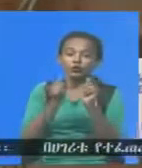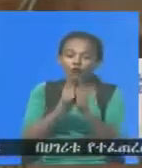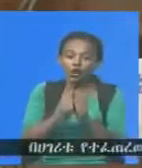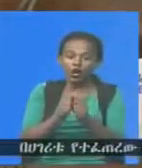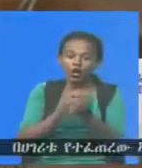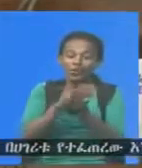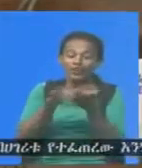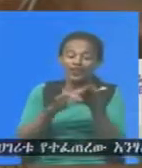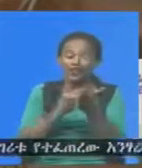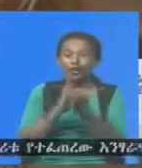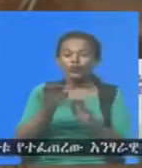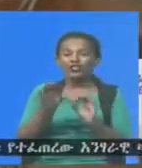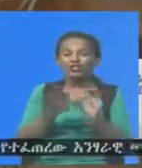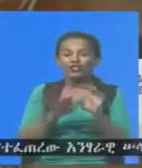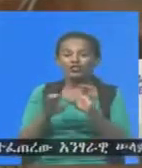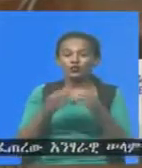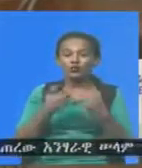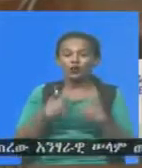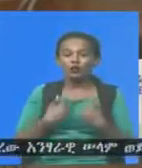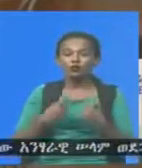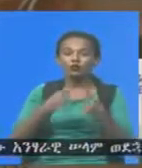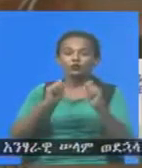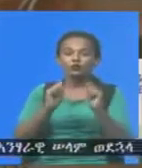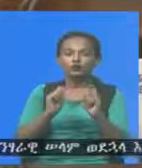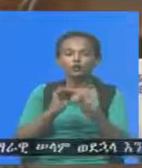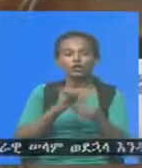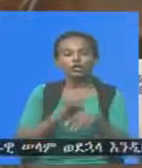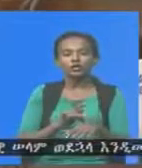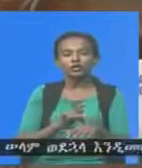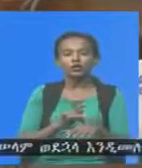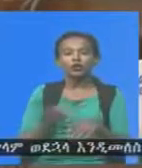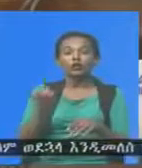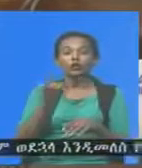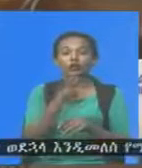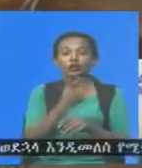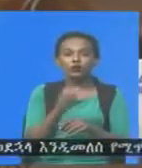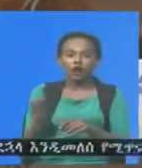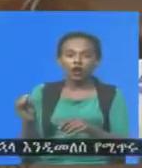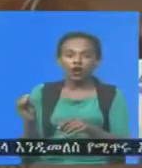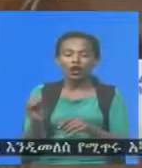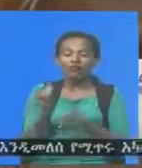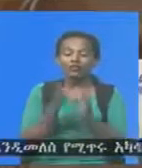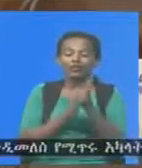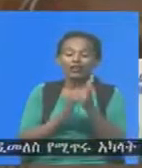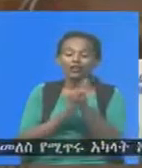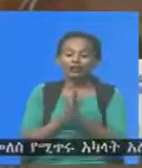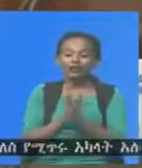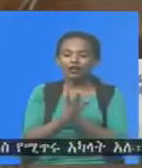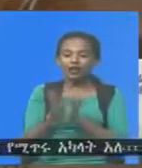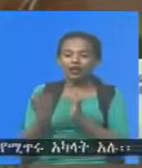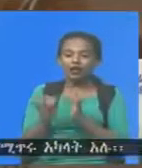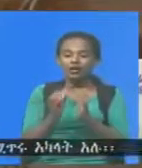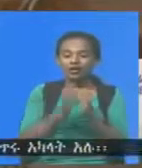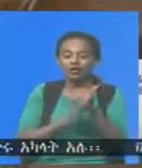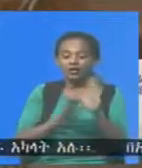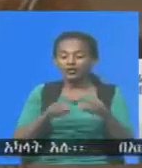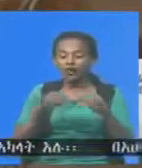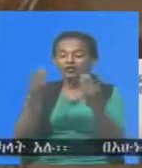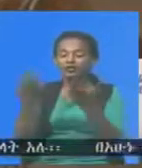እንዲቀላቀሉ እየተደረጉ ያሉ ጥረቶች ይጠቀሳሉ። ይሁንና የይቅርታና የምህረት አሰጣጥ